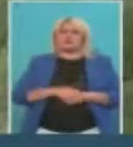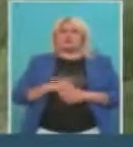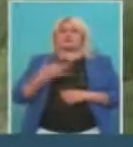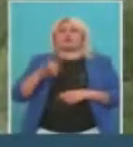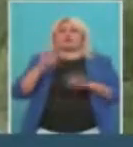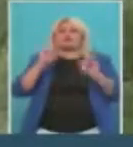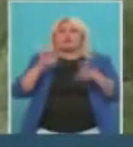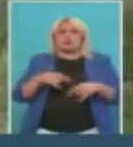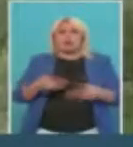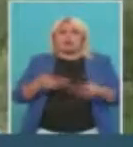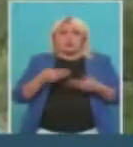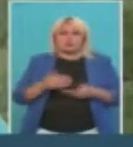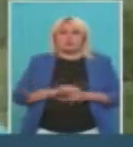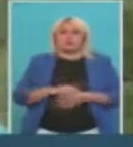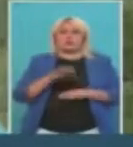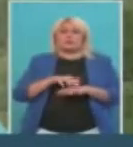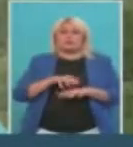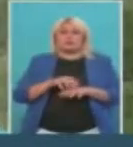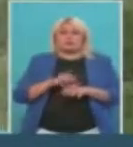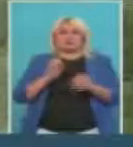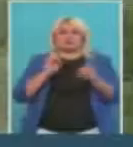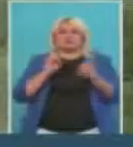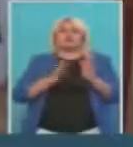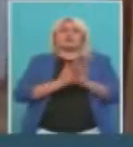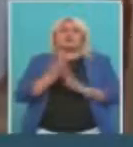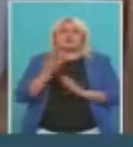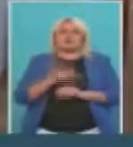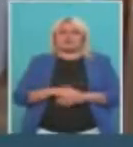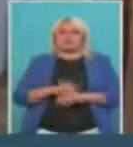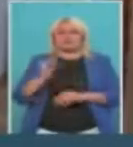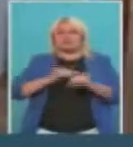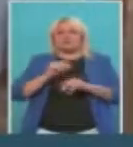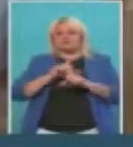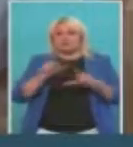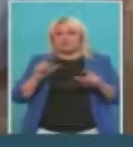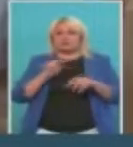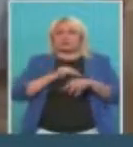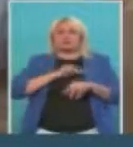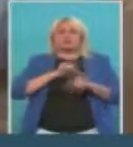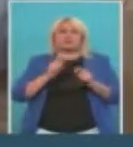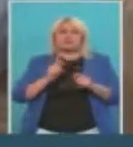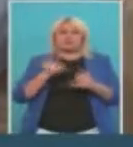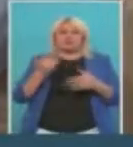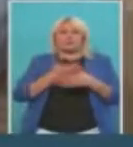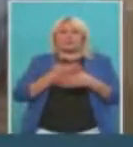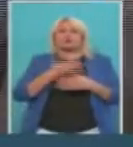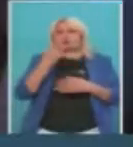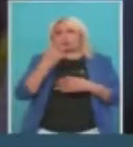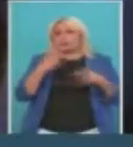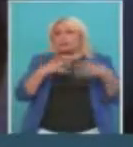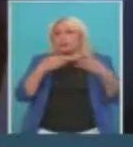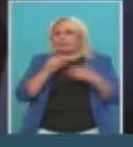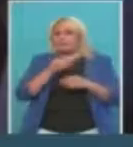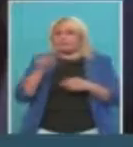штаны короткие стали, и ботинки растут же. Собраться в школу сотрудники департамента сегодня помогают четырем семьям.